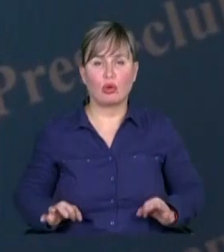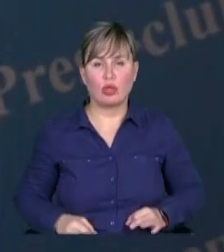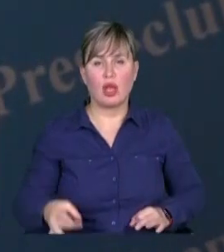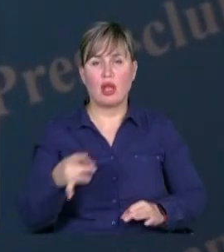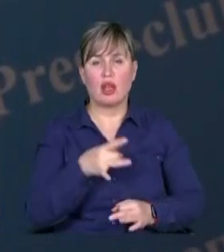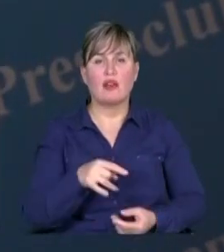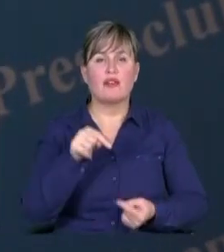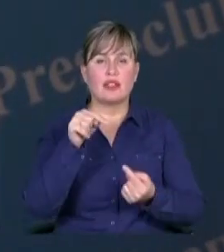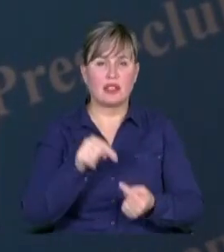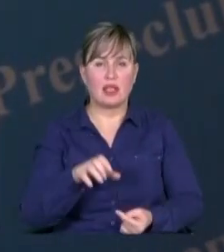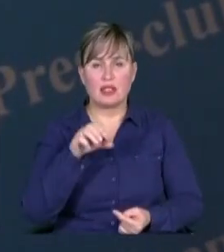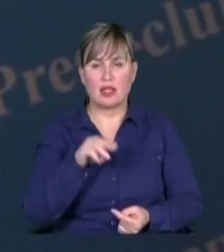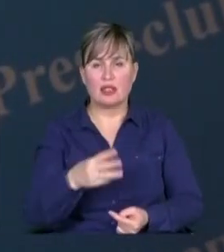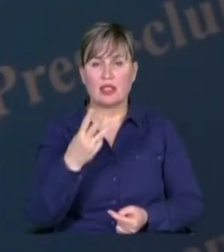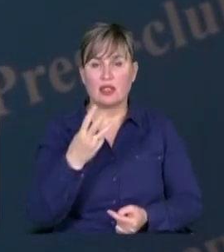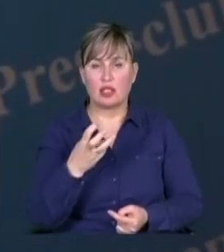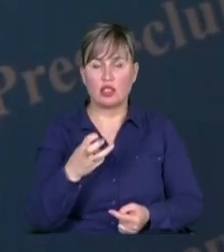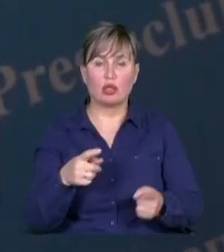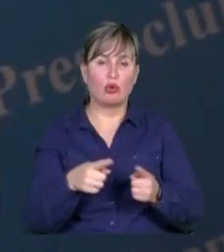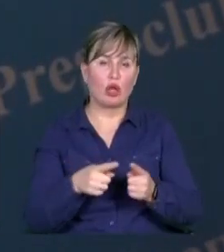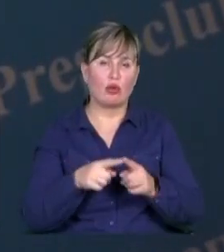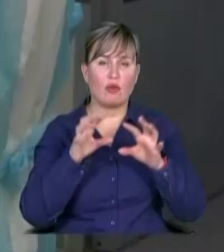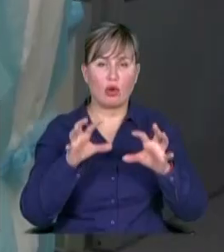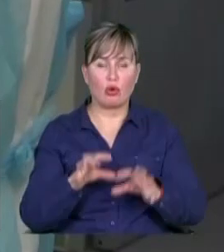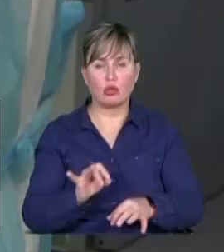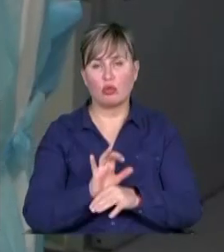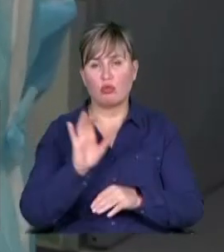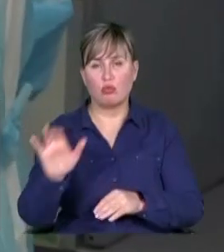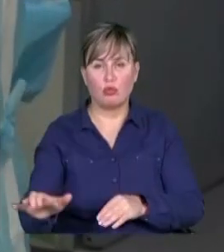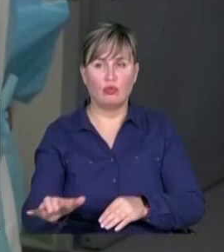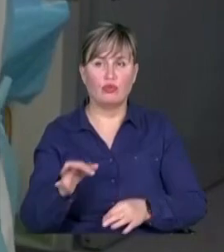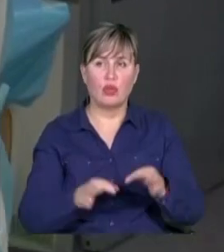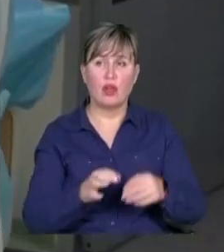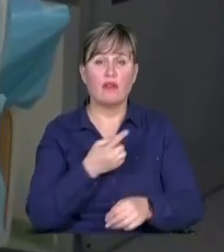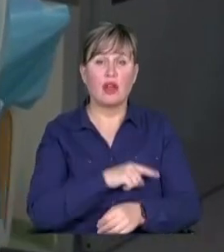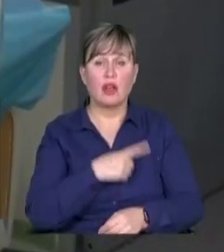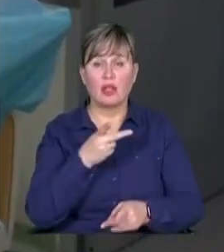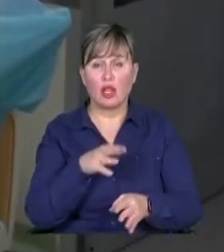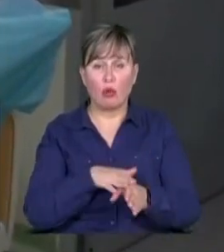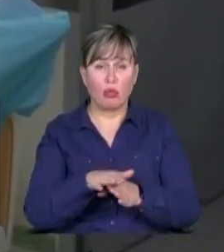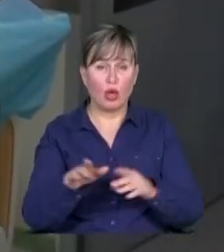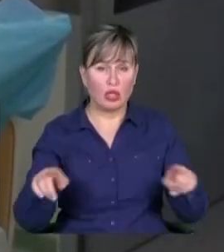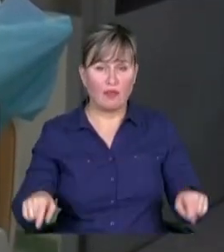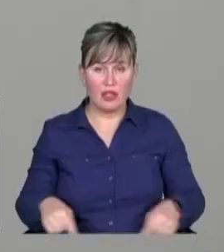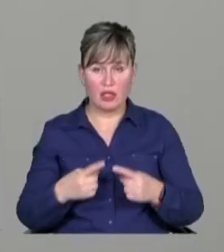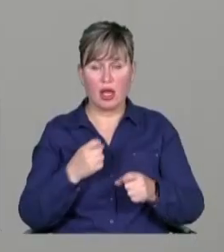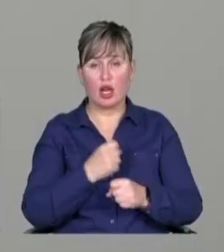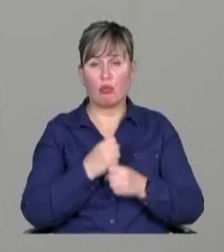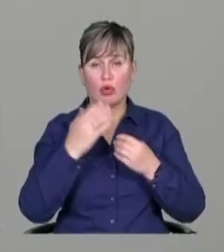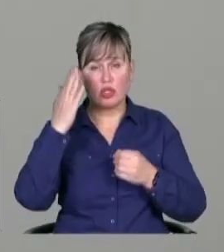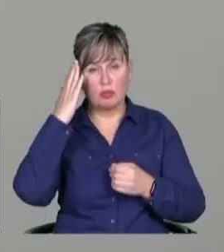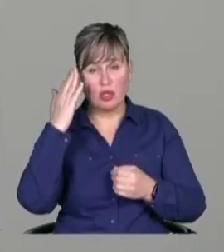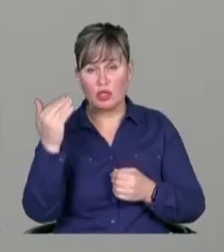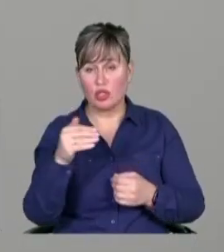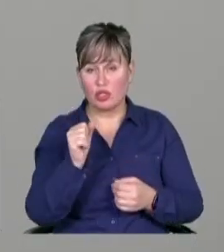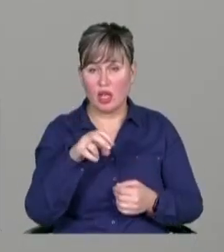в соответствии со статьей 300 Уголовного кодекса и после в суд. А врачи утверждают, что для полного восстановления работоспособности